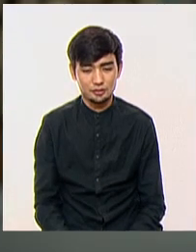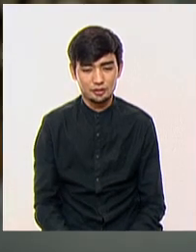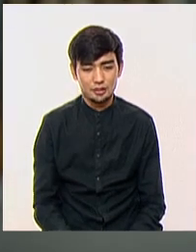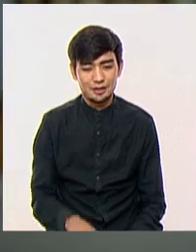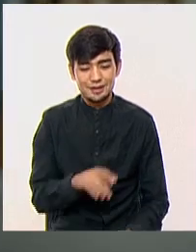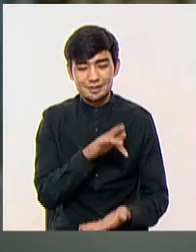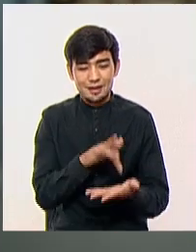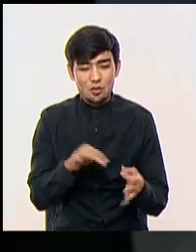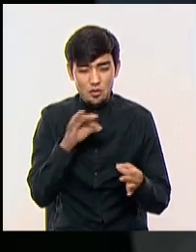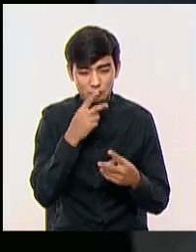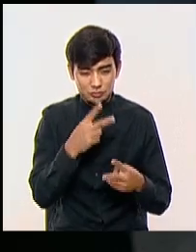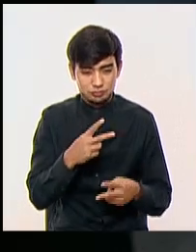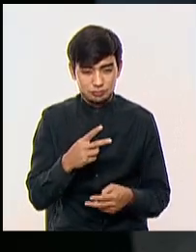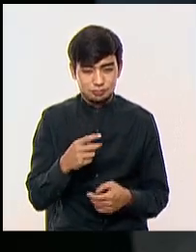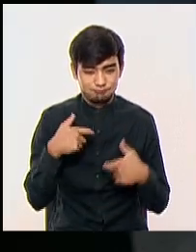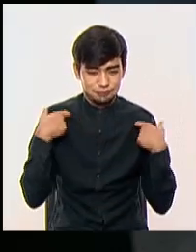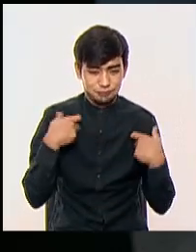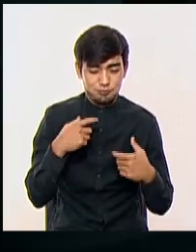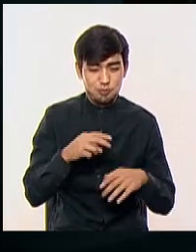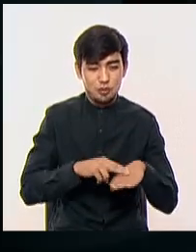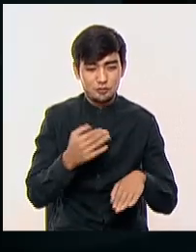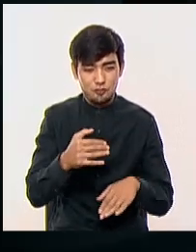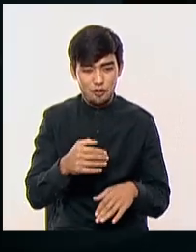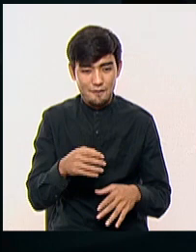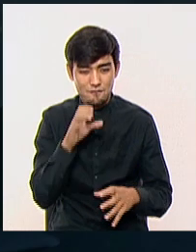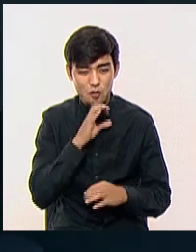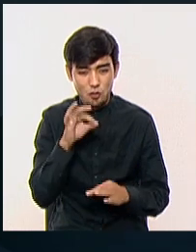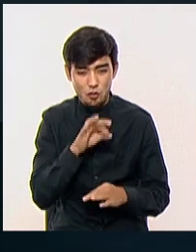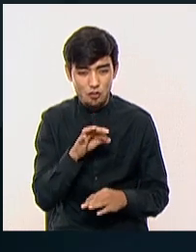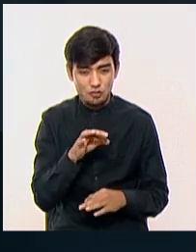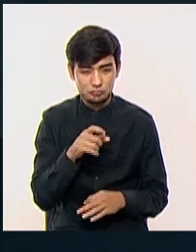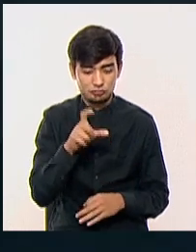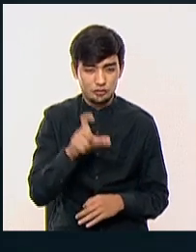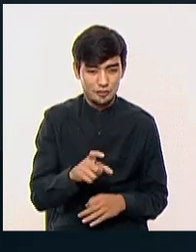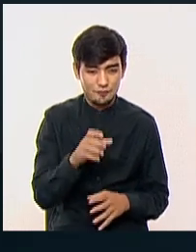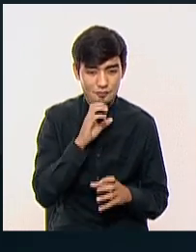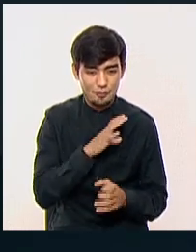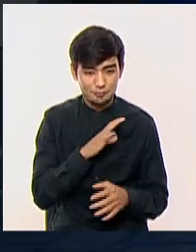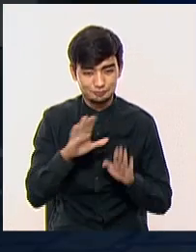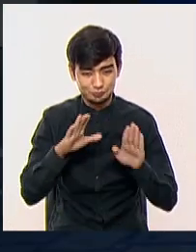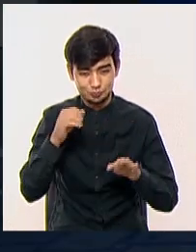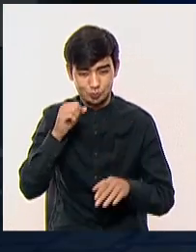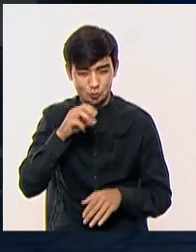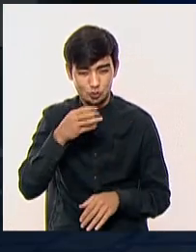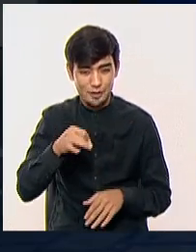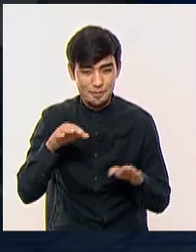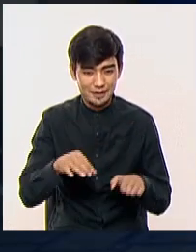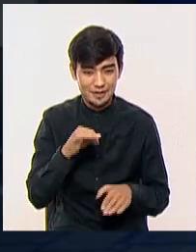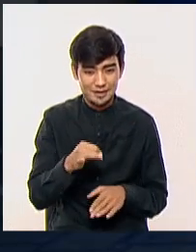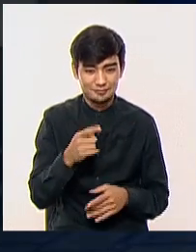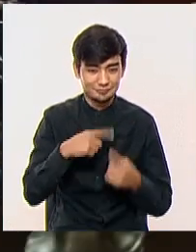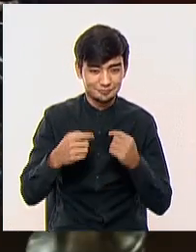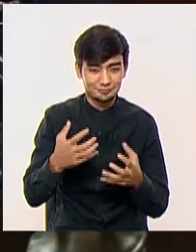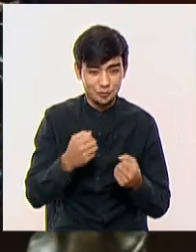в центре сюжета Капитан полиции который расследует кражу уникального экспоната на то чтобы найти злоумышленников и вернуть